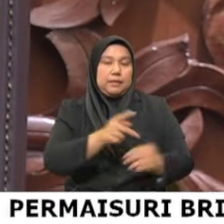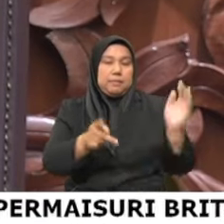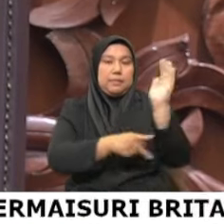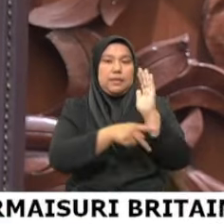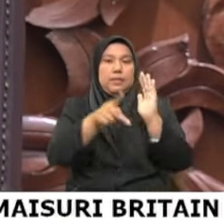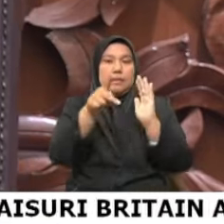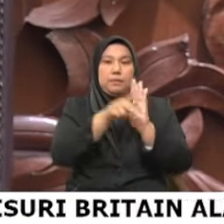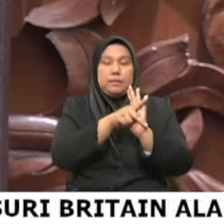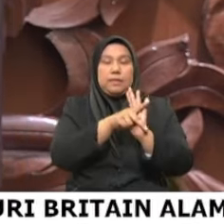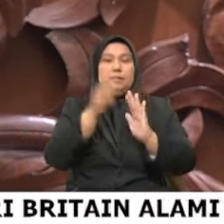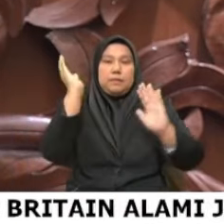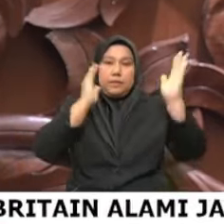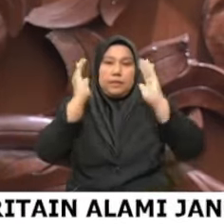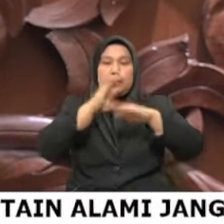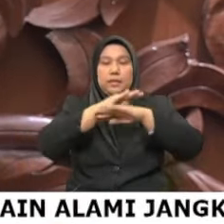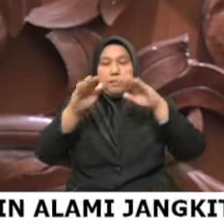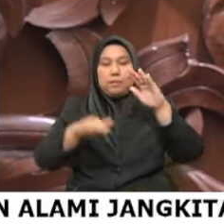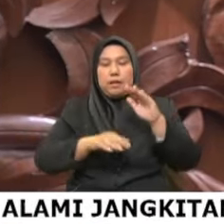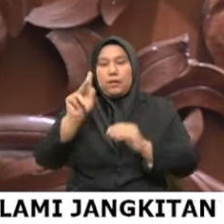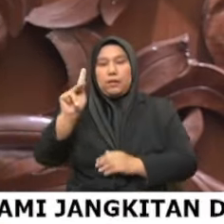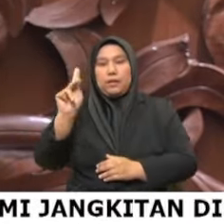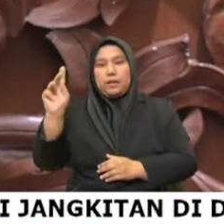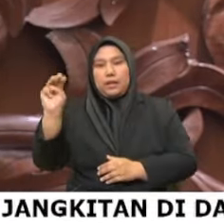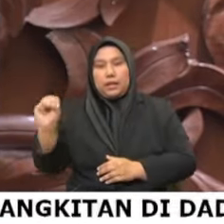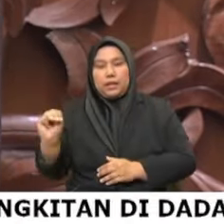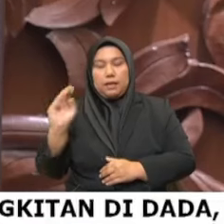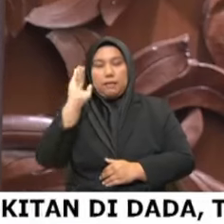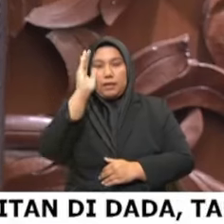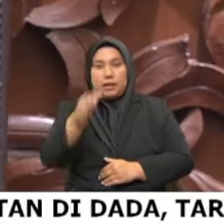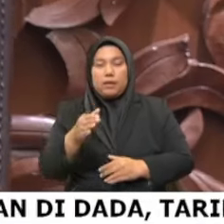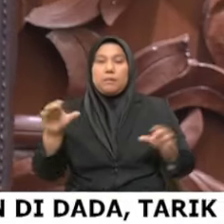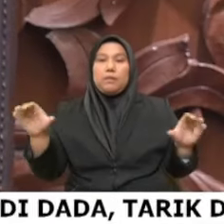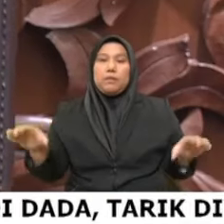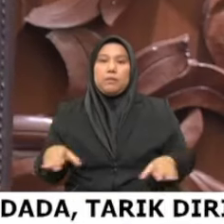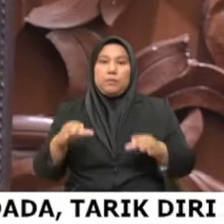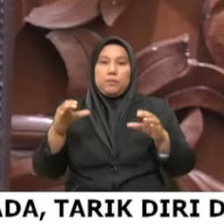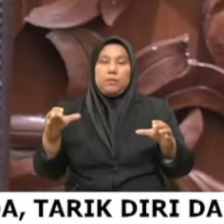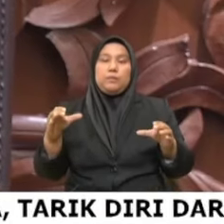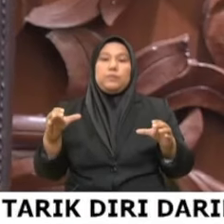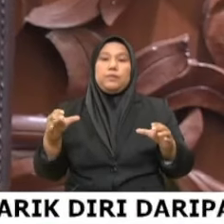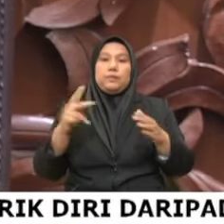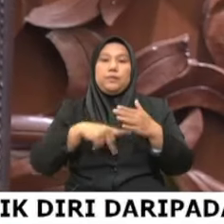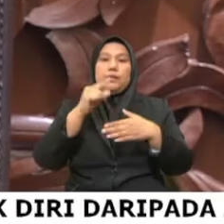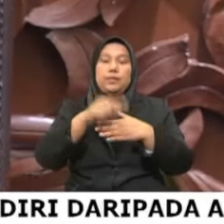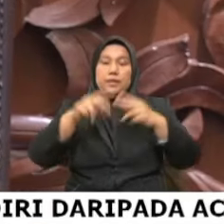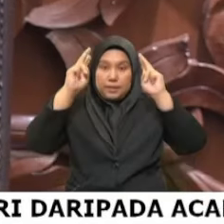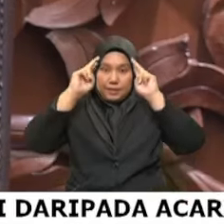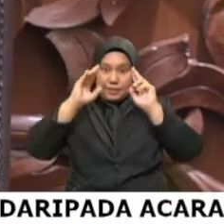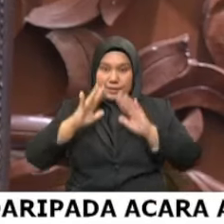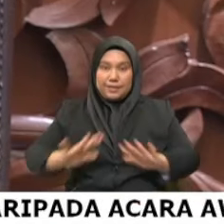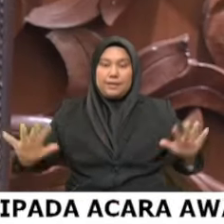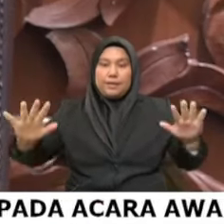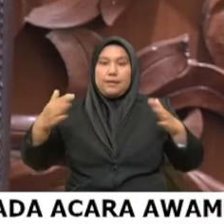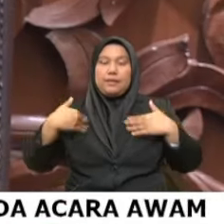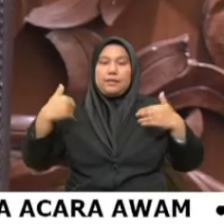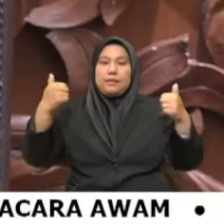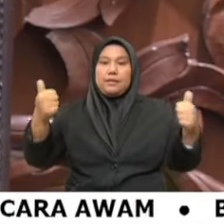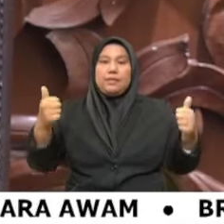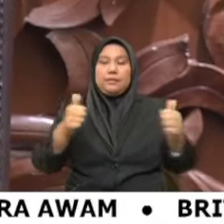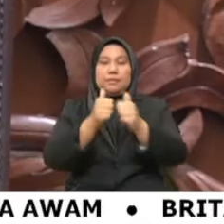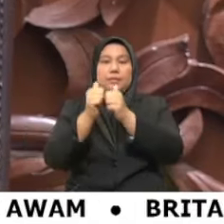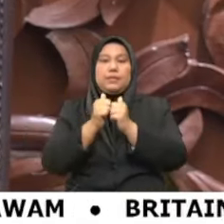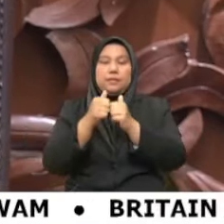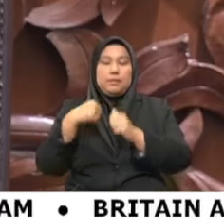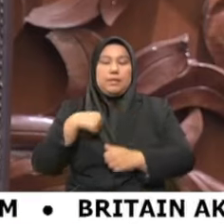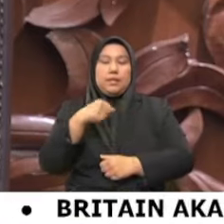Kementerian Kesihatan Malaysia akan melaksanakan program kesejahteraan kesihatan bersama